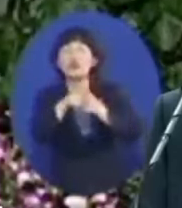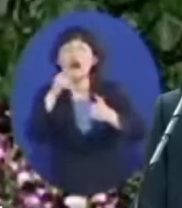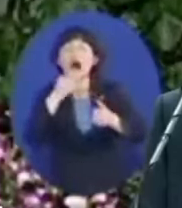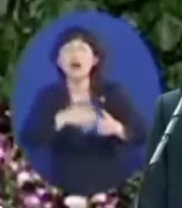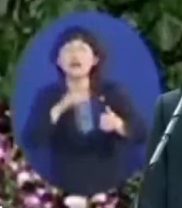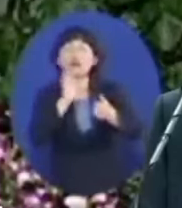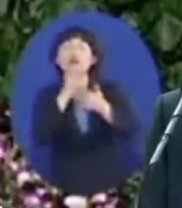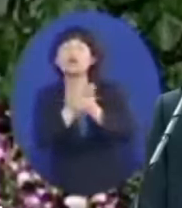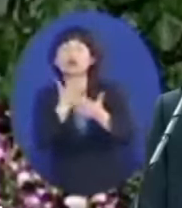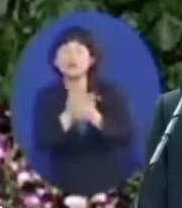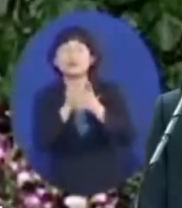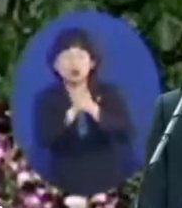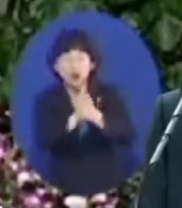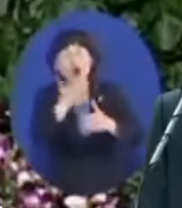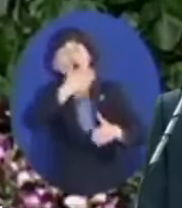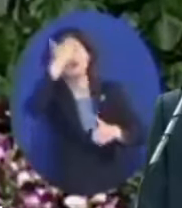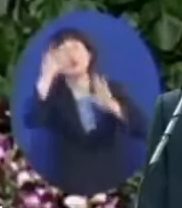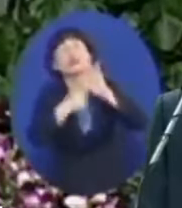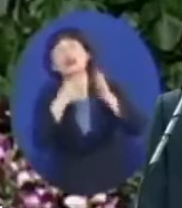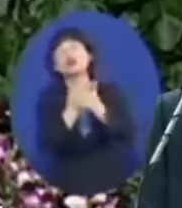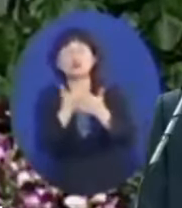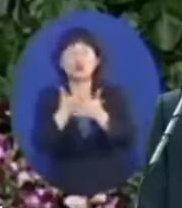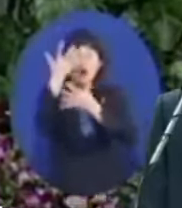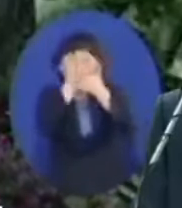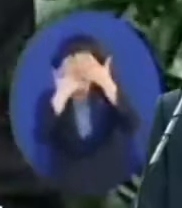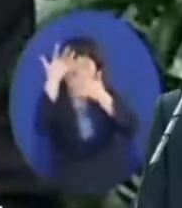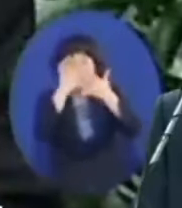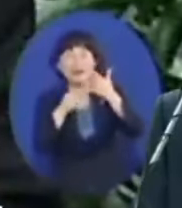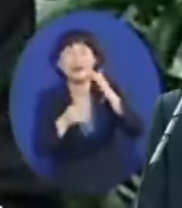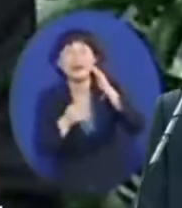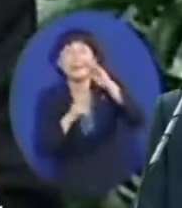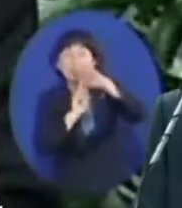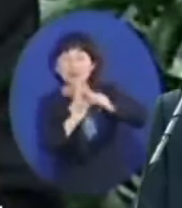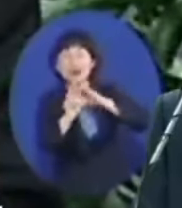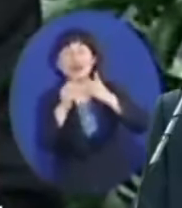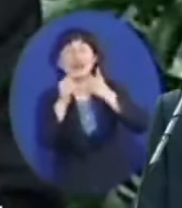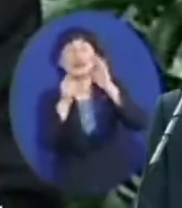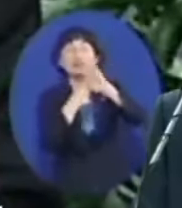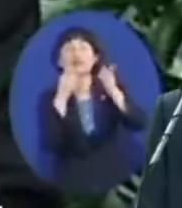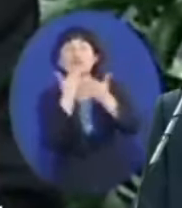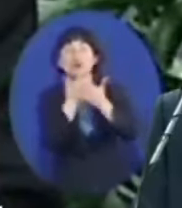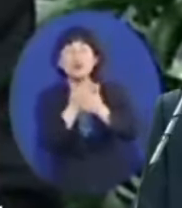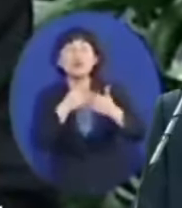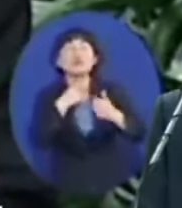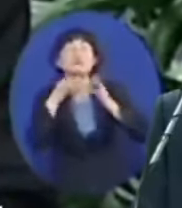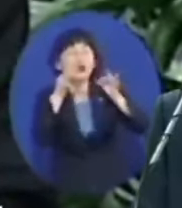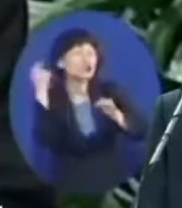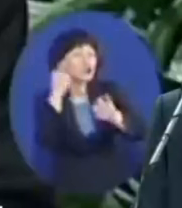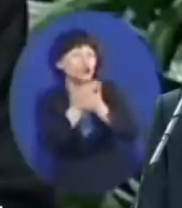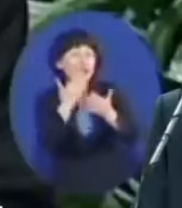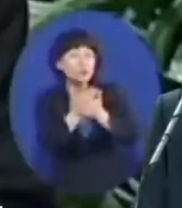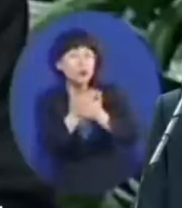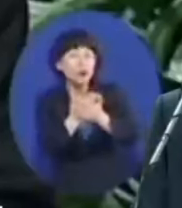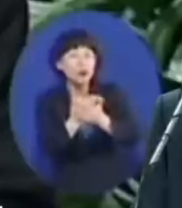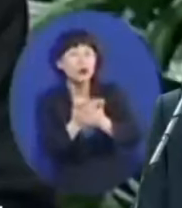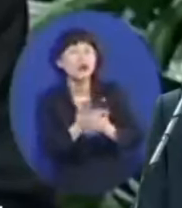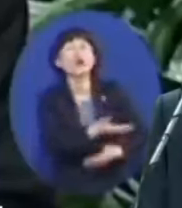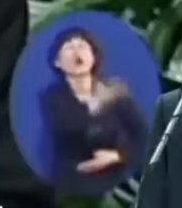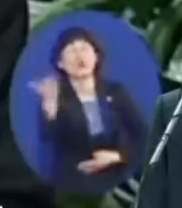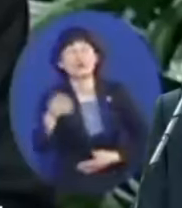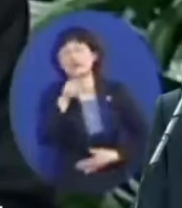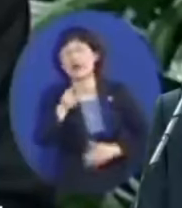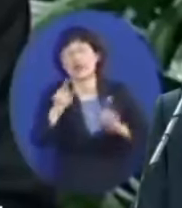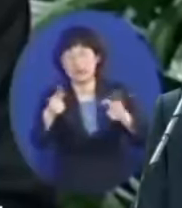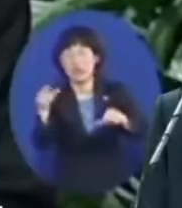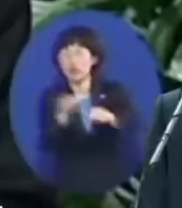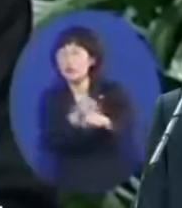기도하면서 꿈에 나타나 주시옵소서, 환상에 나타나 주시옵소서, 음성을 듣게 해주시옵소서 하는데 여러분 그것은 특별한 사항이고 모든 사람에게 그런